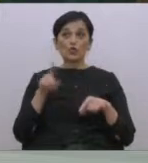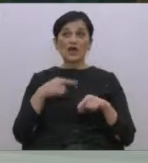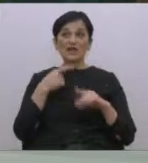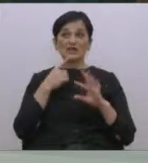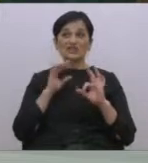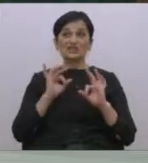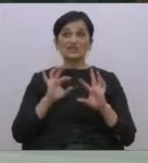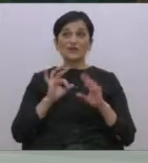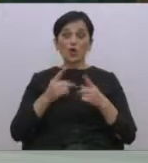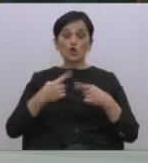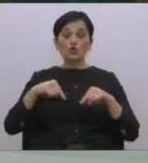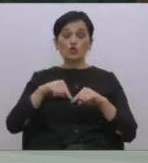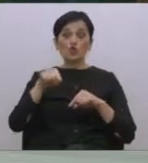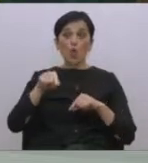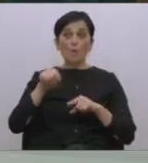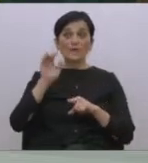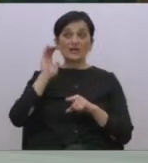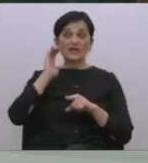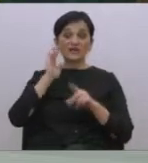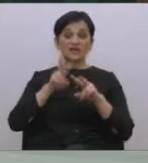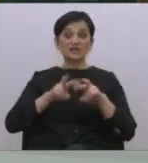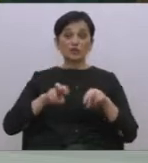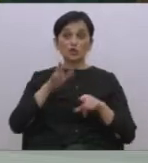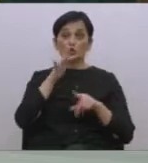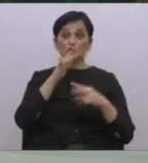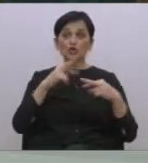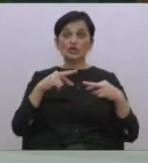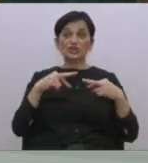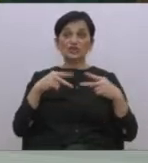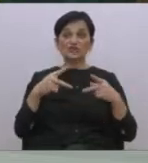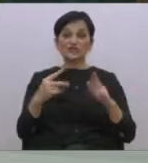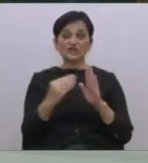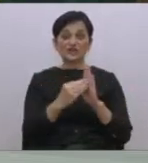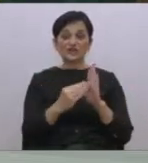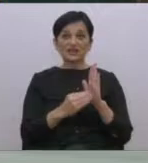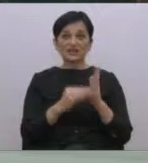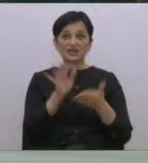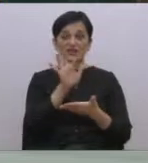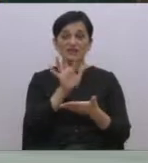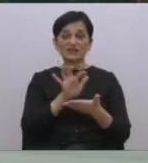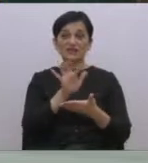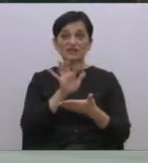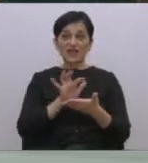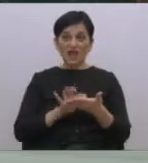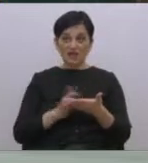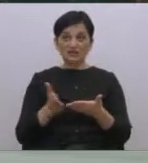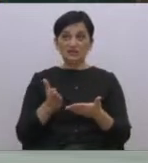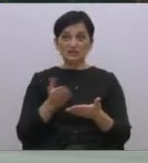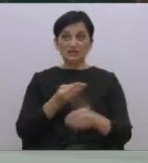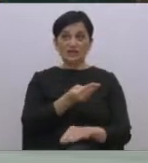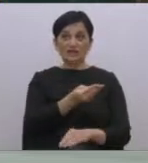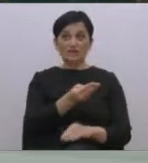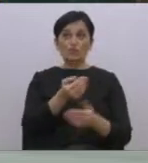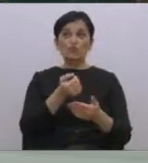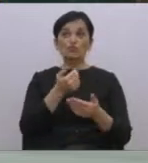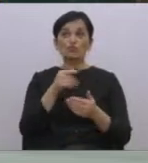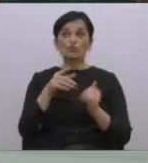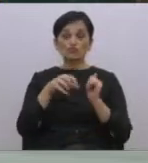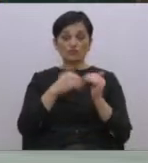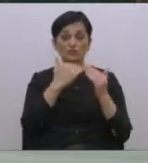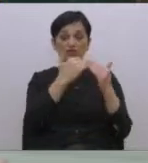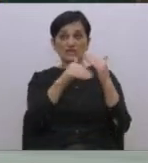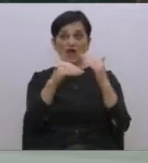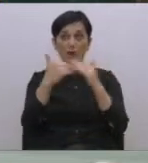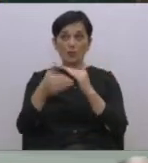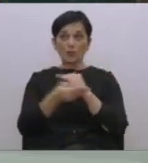რომ საკომიტეტო მოსმენის ფარგლებში ცვლილებები შევიდა გარკვეული ტექსტში და ეს ტექსტი არის ბოლო ვერსია გამოგზავნილი